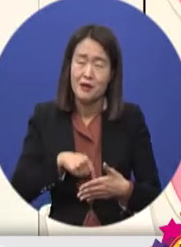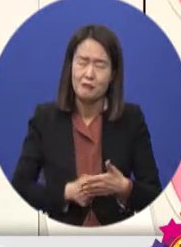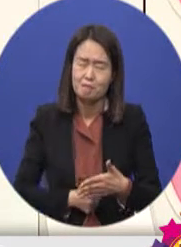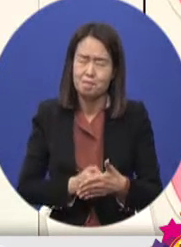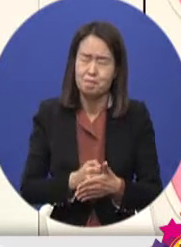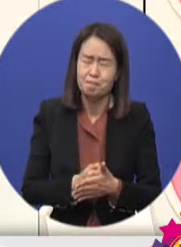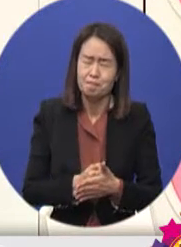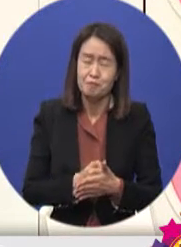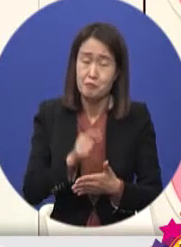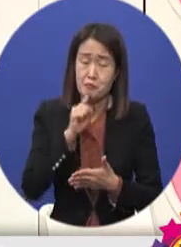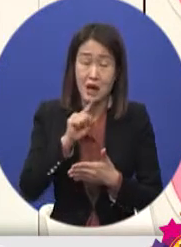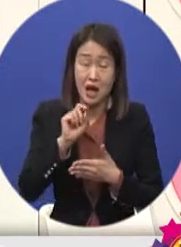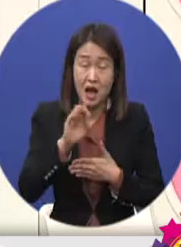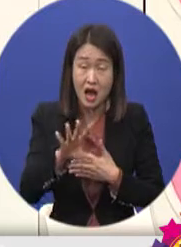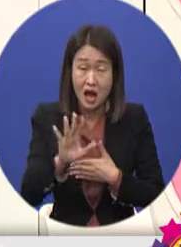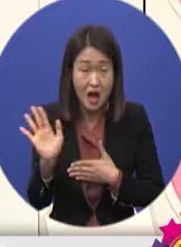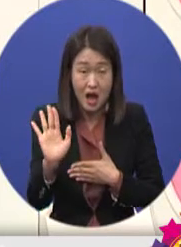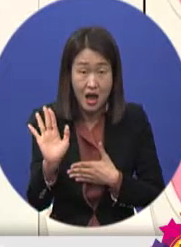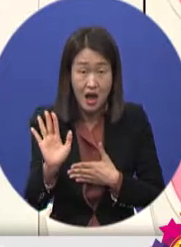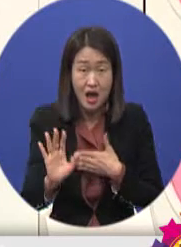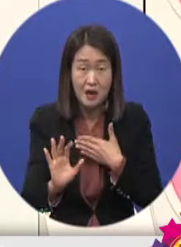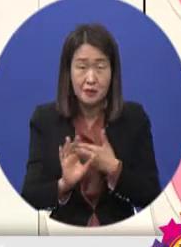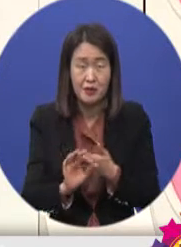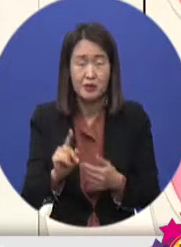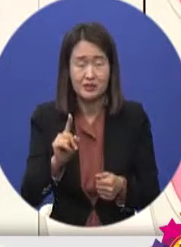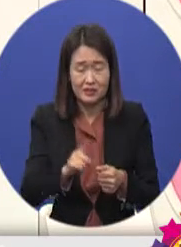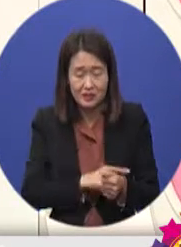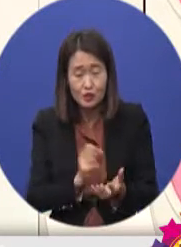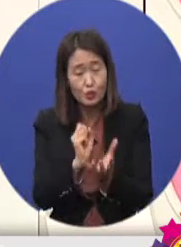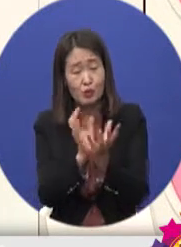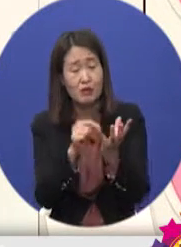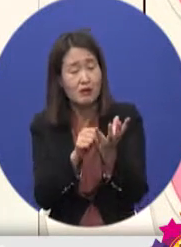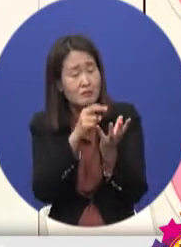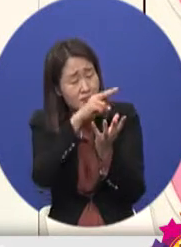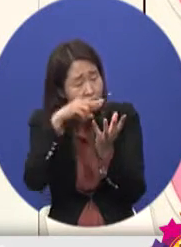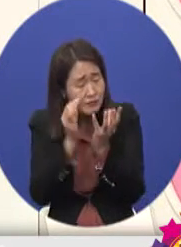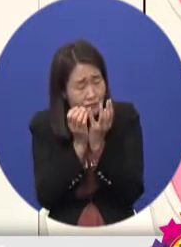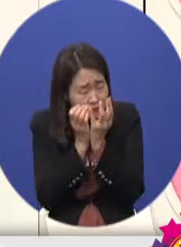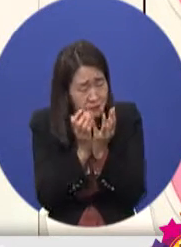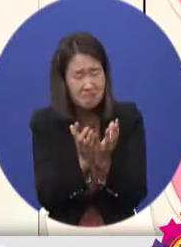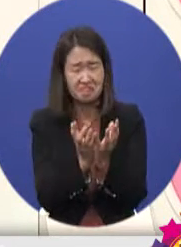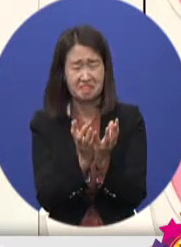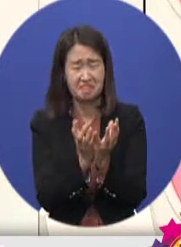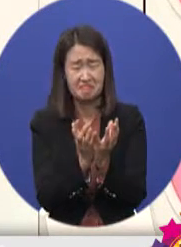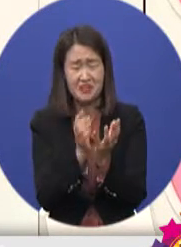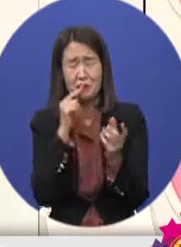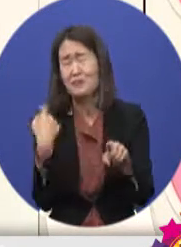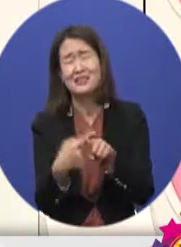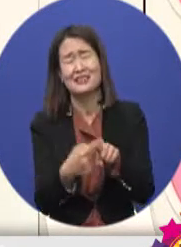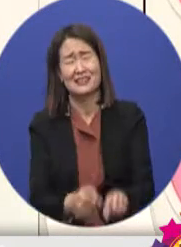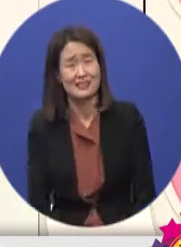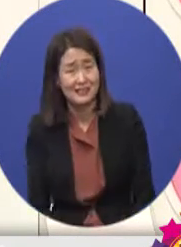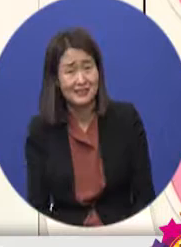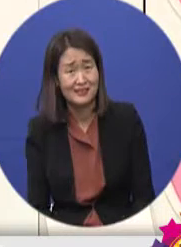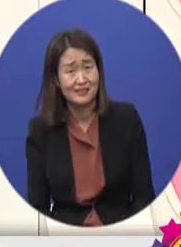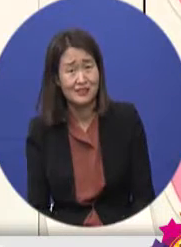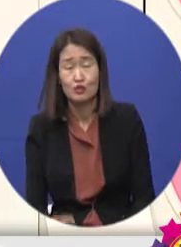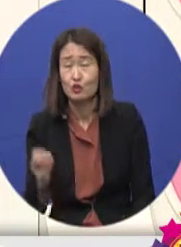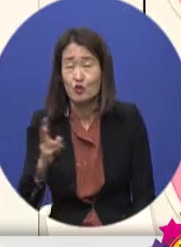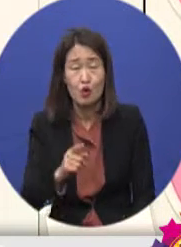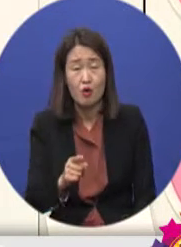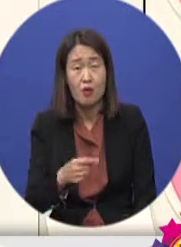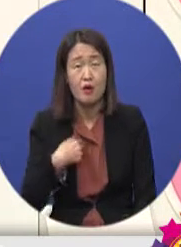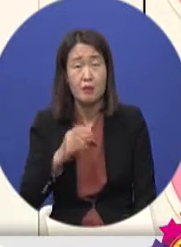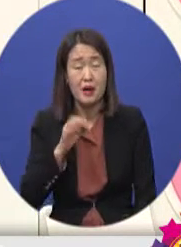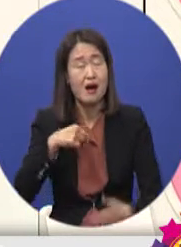하지 않으면은 예쁜 꽃에 향기 없는 그 꽃하고 마찬가지 않겠습니까? 또 말하지 않고